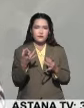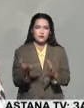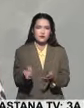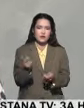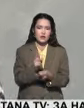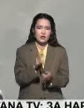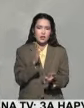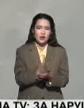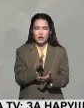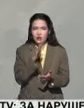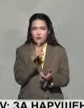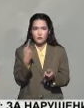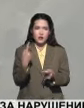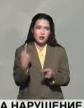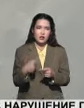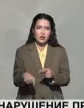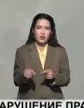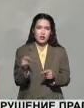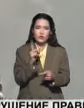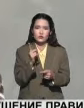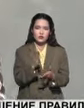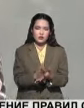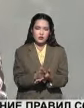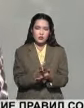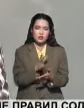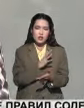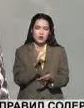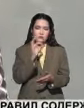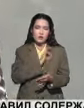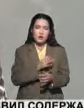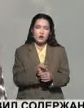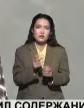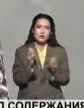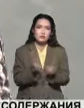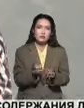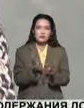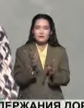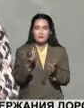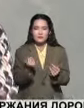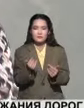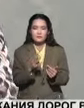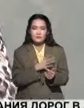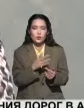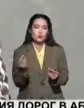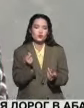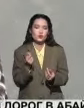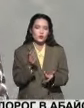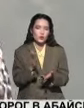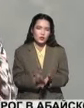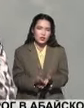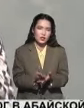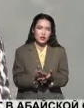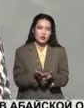Баллон месяц раз меняем, 1500. Мы безопасность всегда соблюдаем. То, что мы